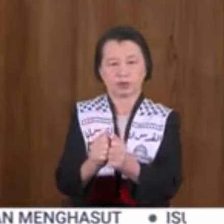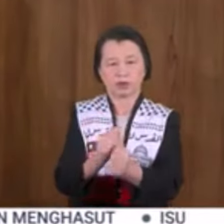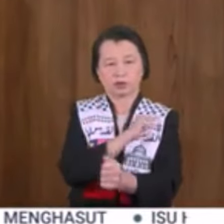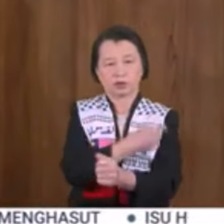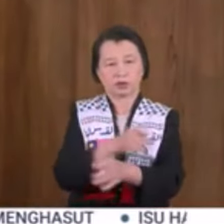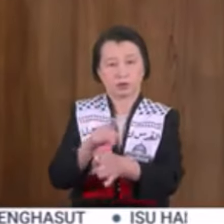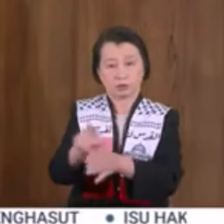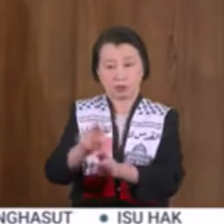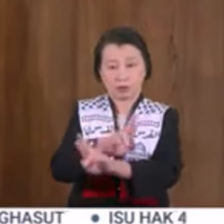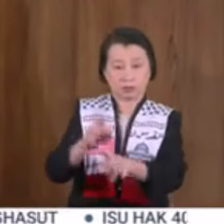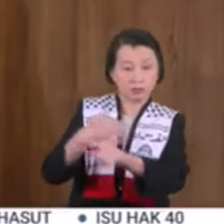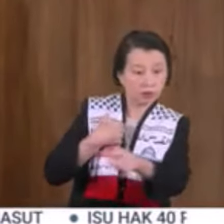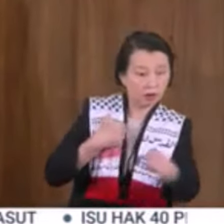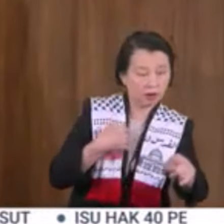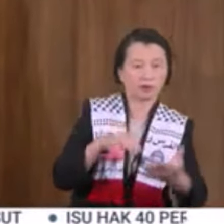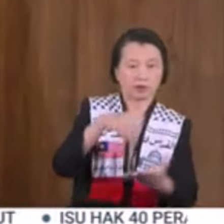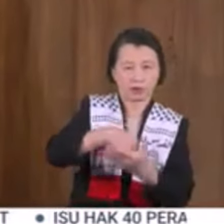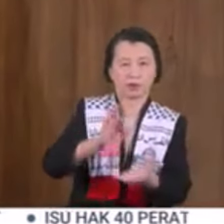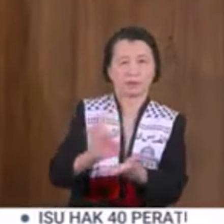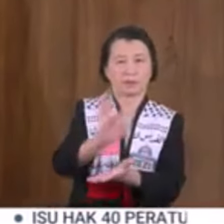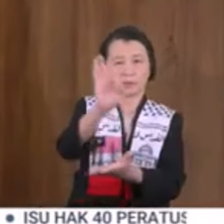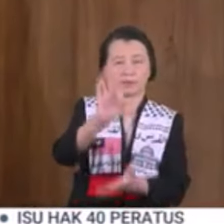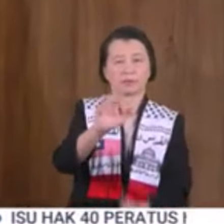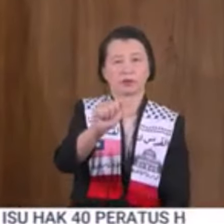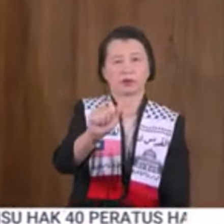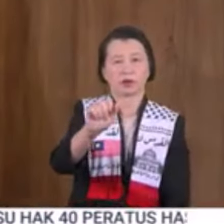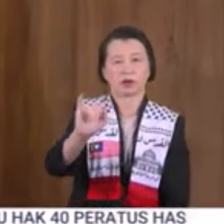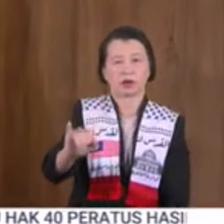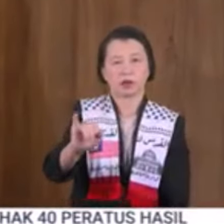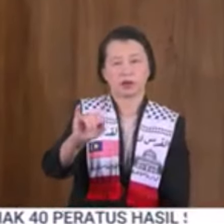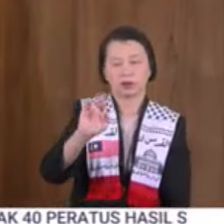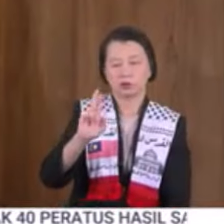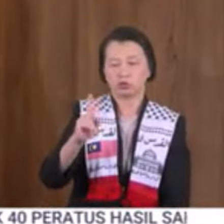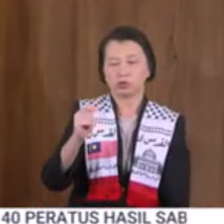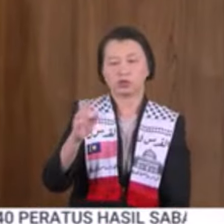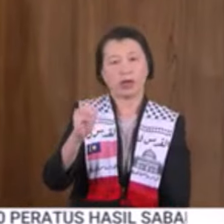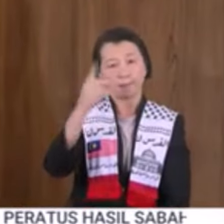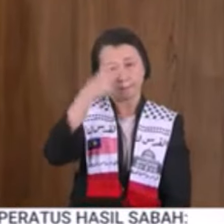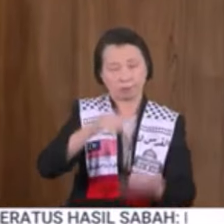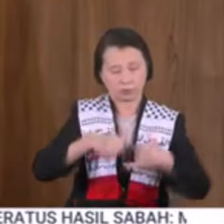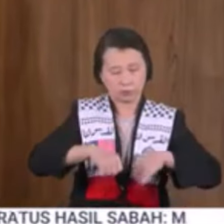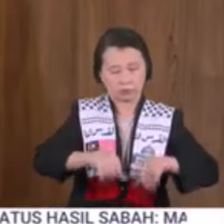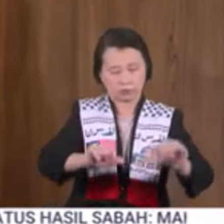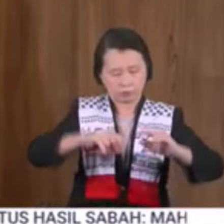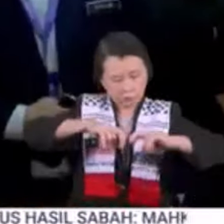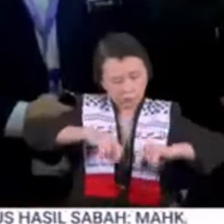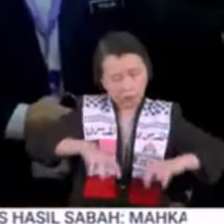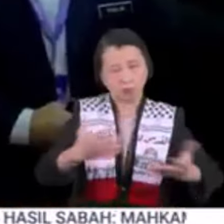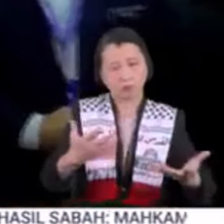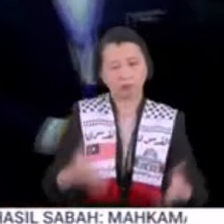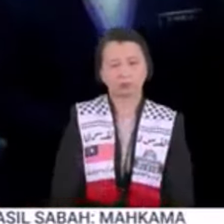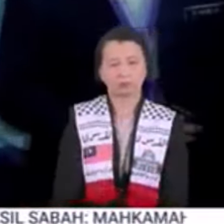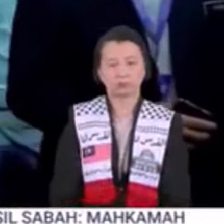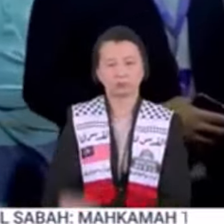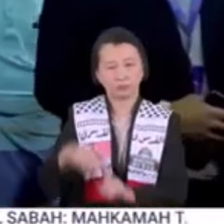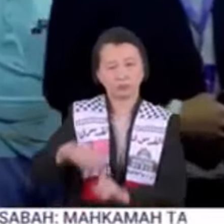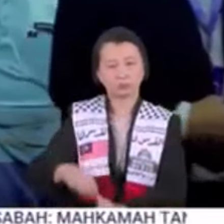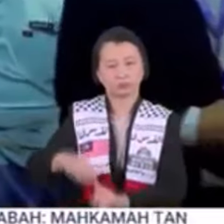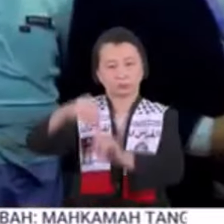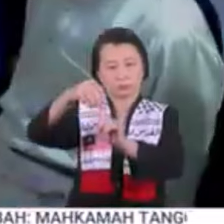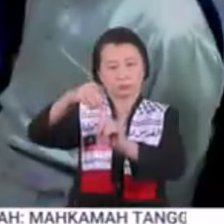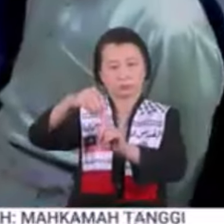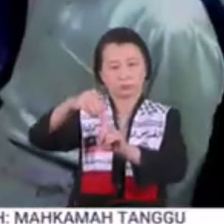tenaga pakar yang sedia ada di Fakulti AI di UTM untuk meneruskan kajian saya. Keutamaan